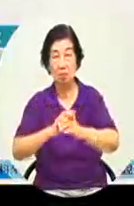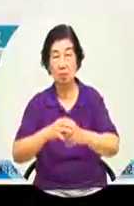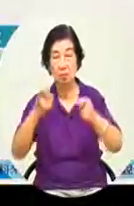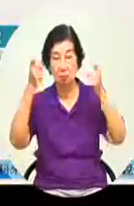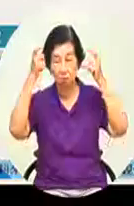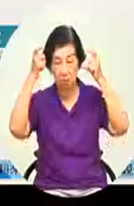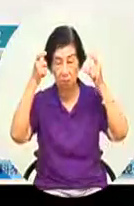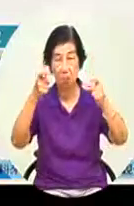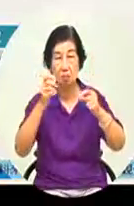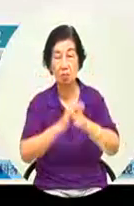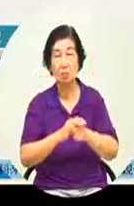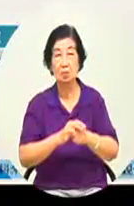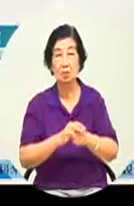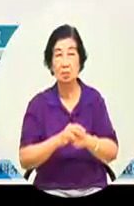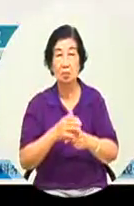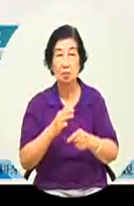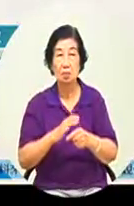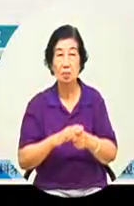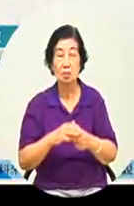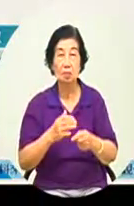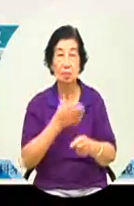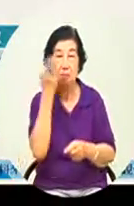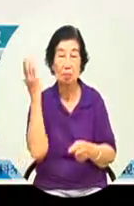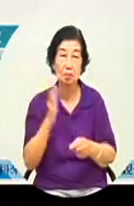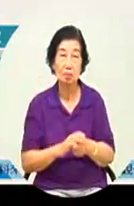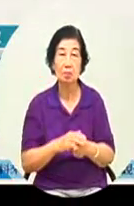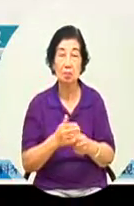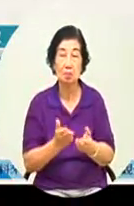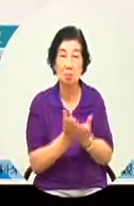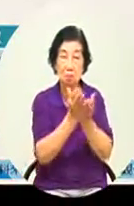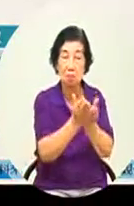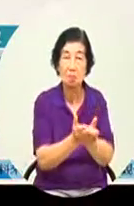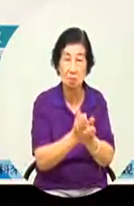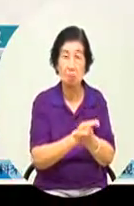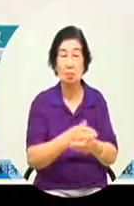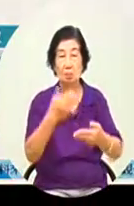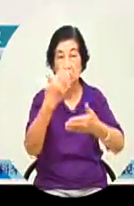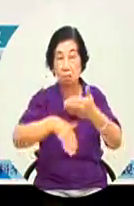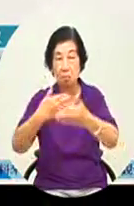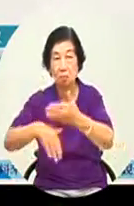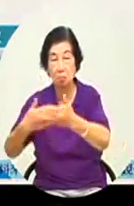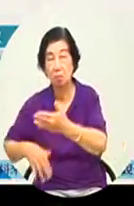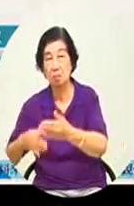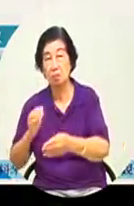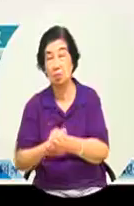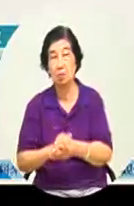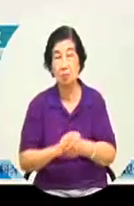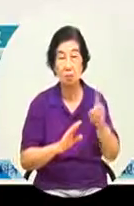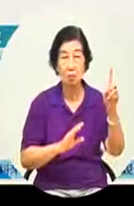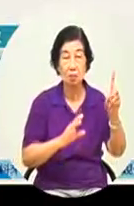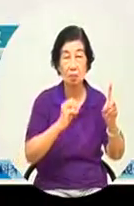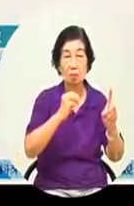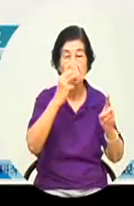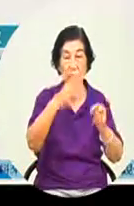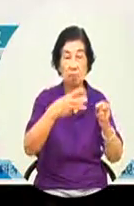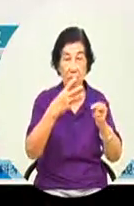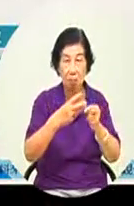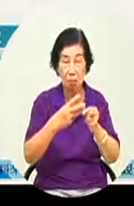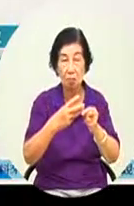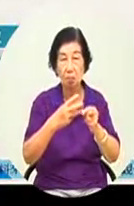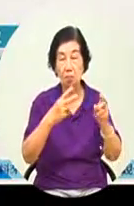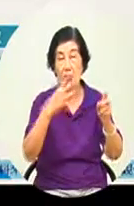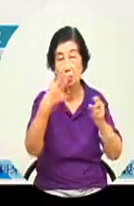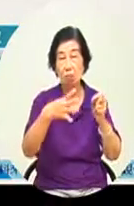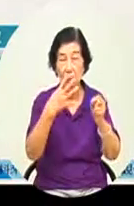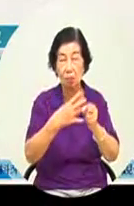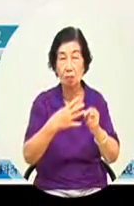轮停靠数跌了70%，为咱103年的92架，104年的92架，